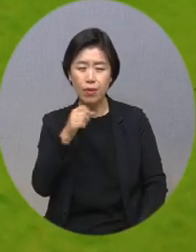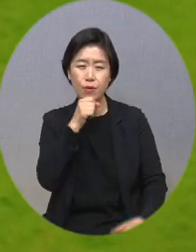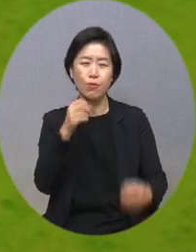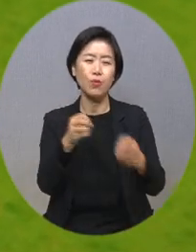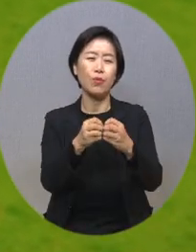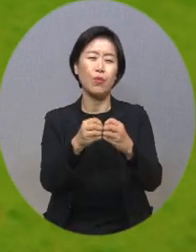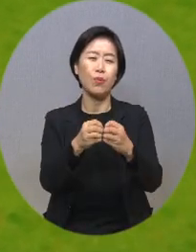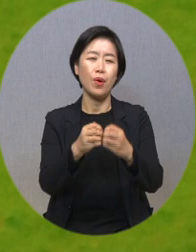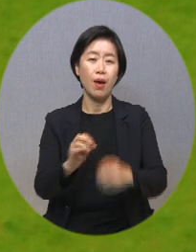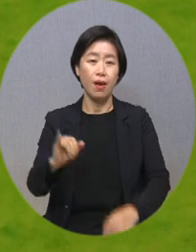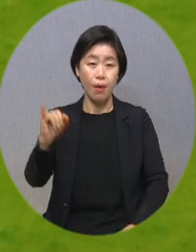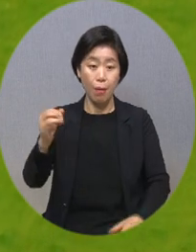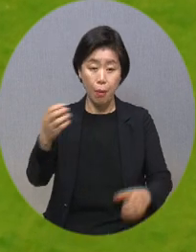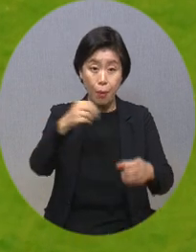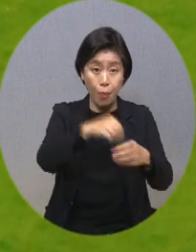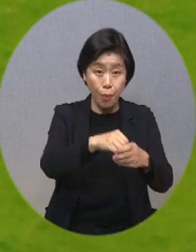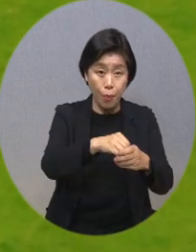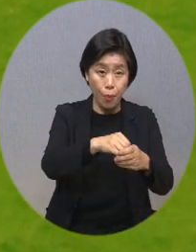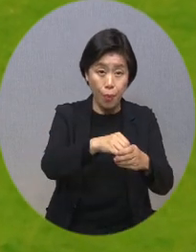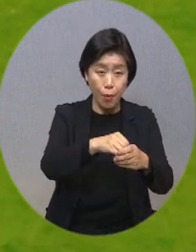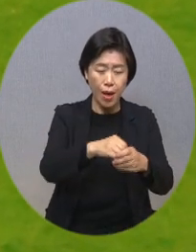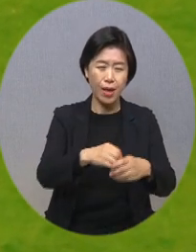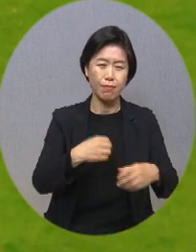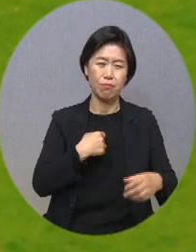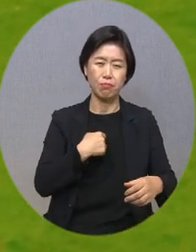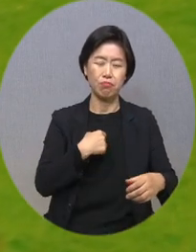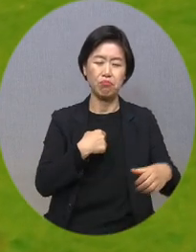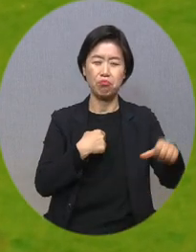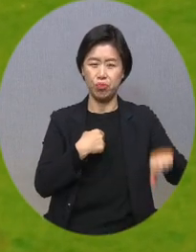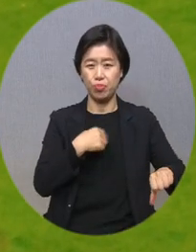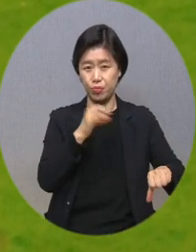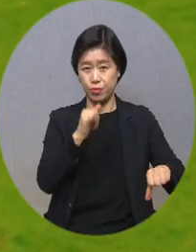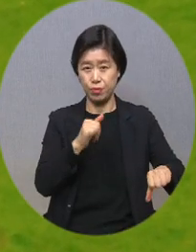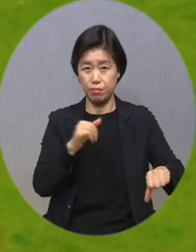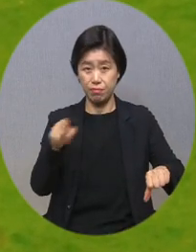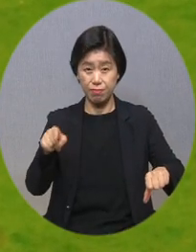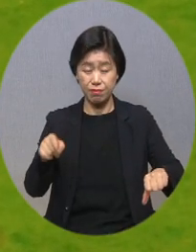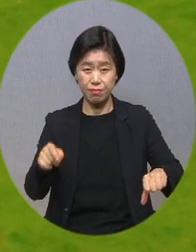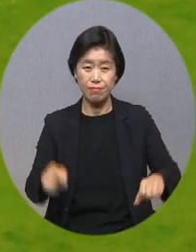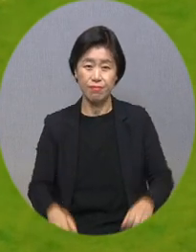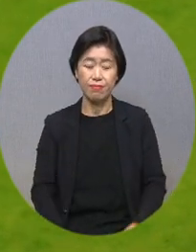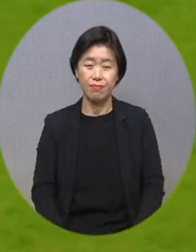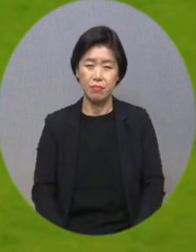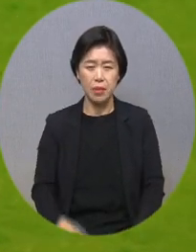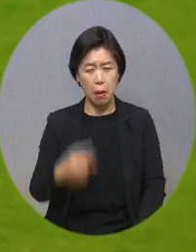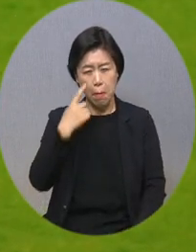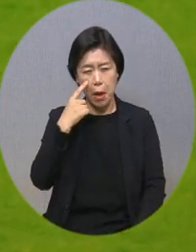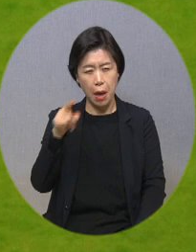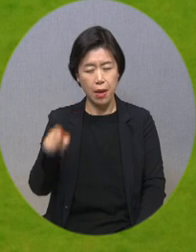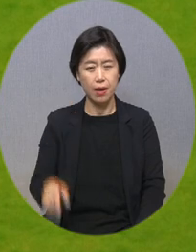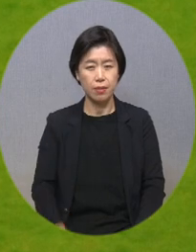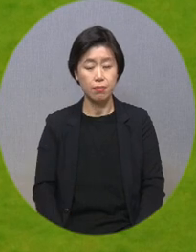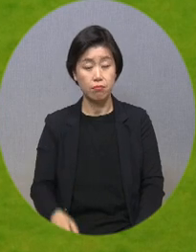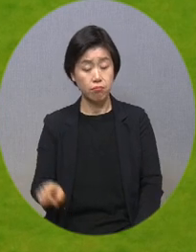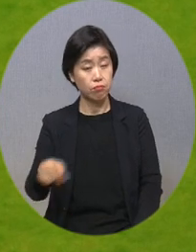지는 거고, 연화가 못 넣으면 비기는 거고. 아니야, 연화 이런 거 못 넣어. 나 이런 거 되게 잘